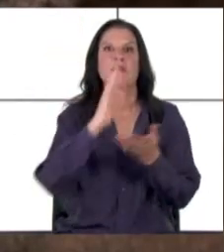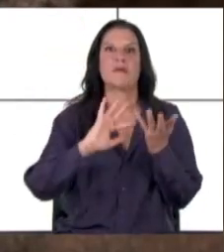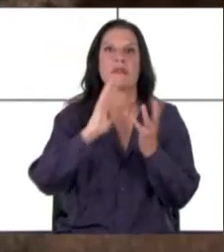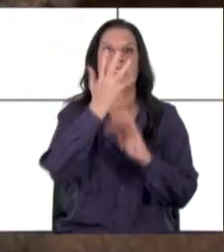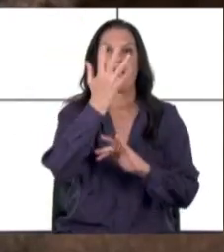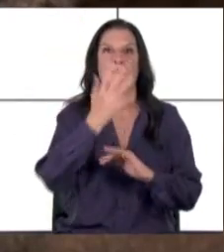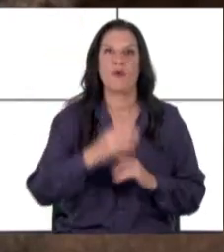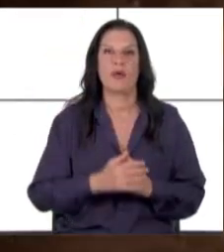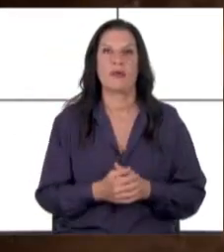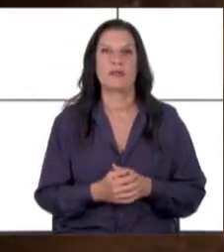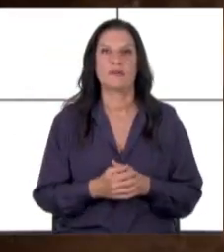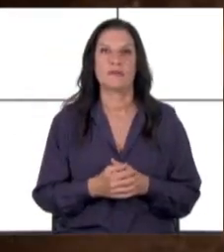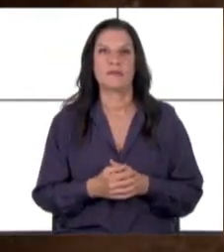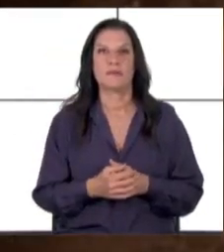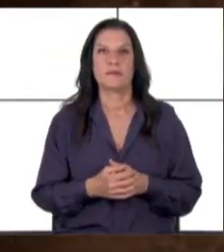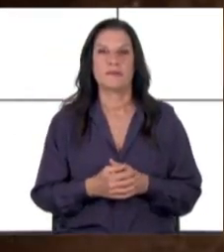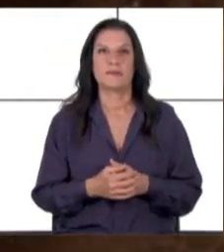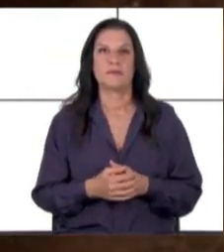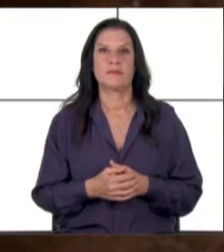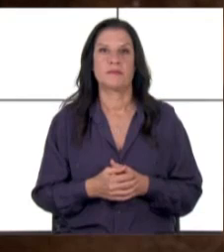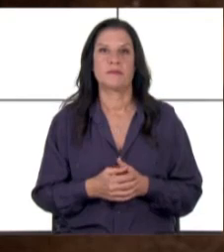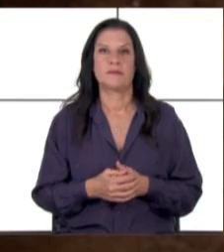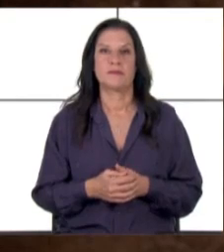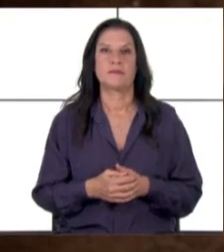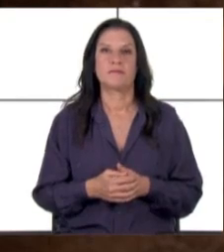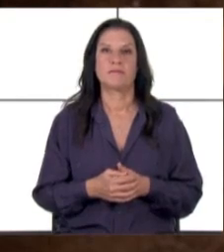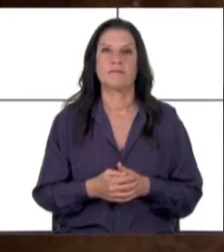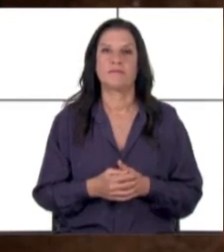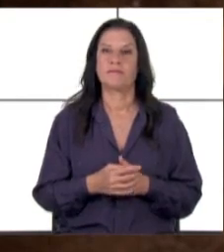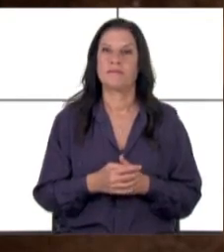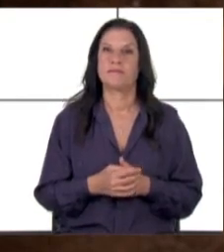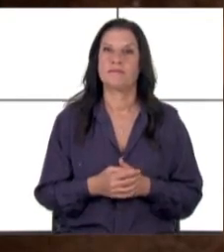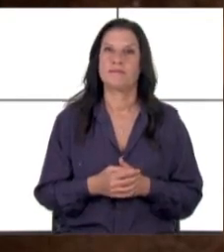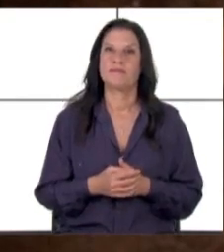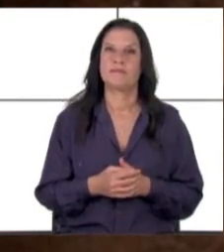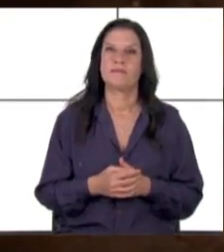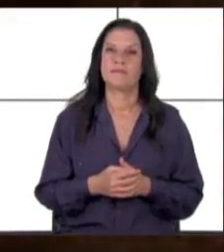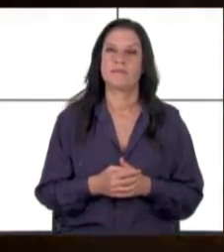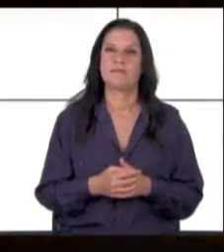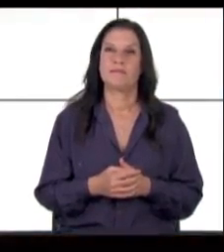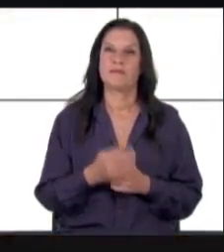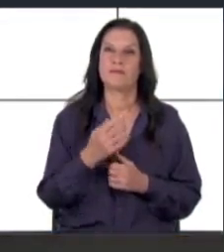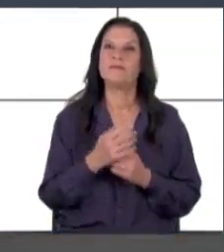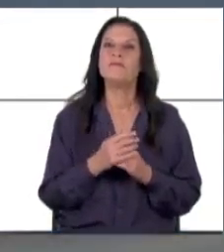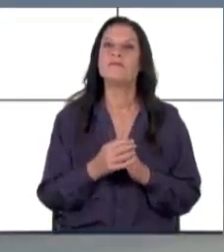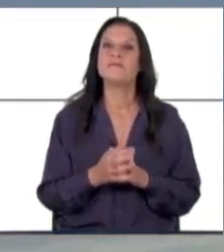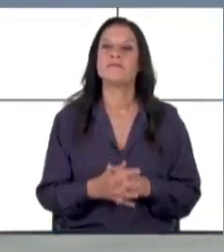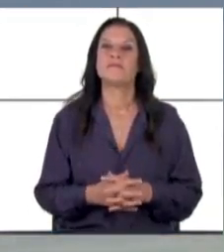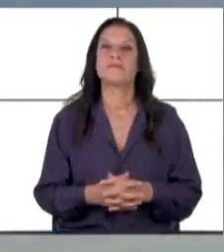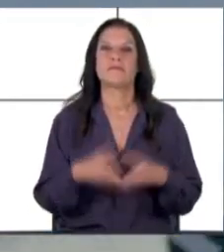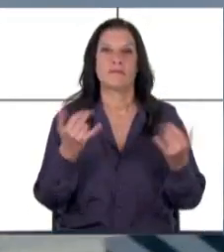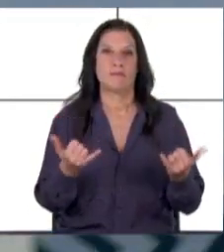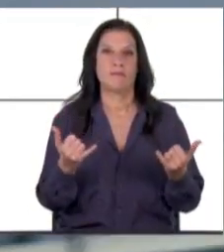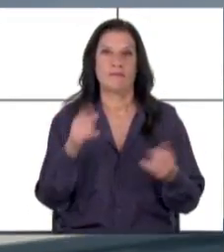I am here. Put off thy shoes from off thy feet. כיום הסנה